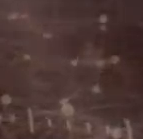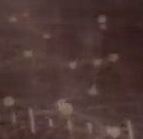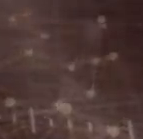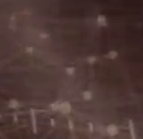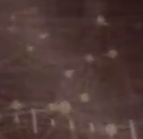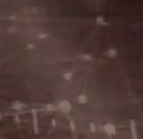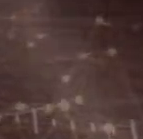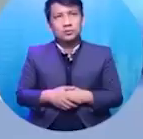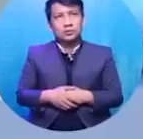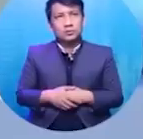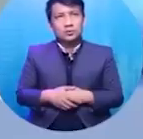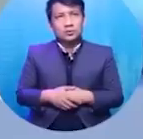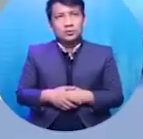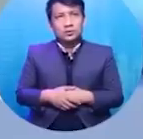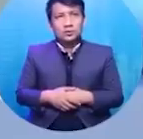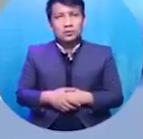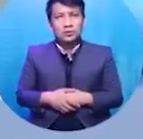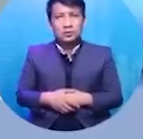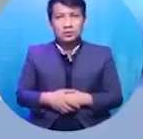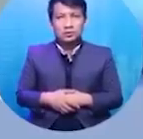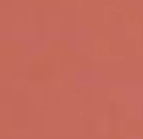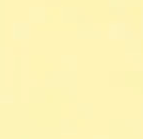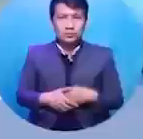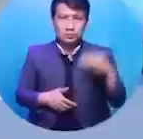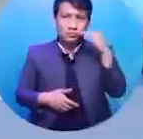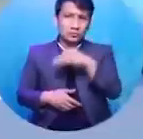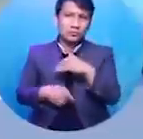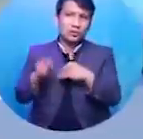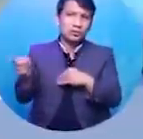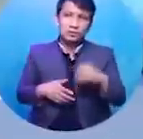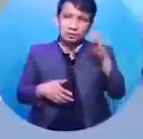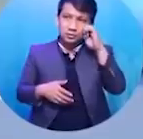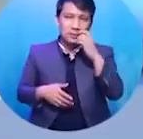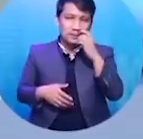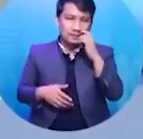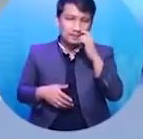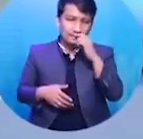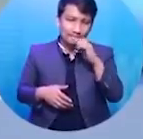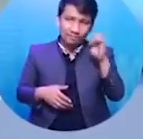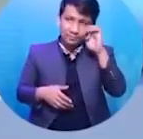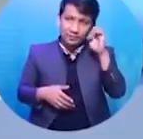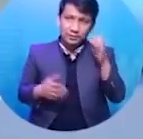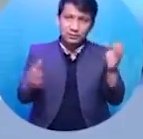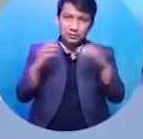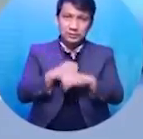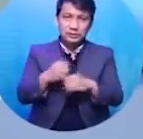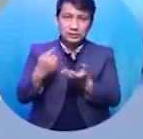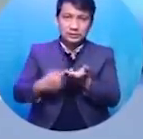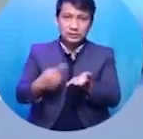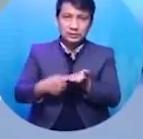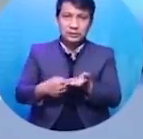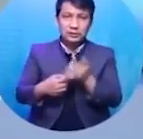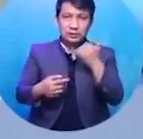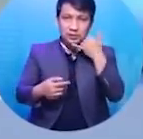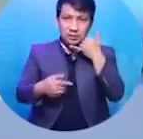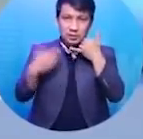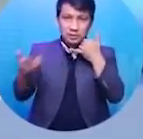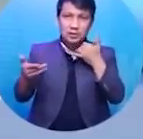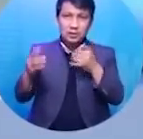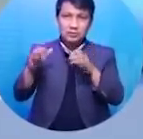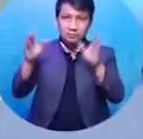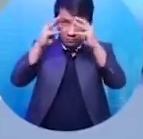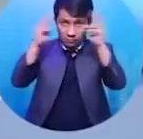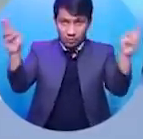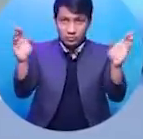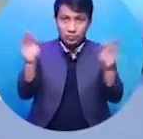magkamatayan na daw po kami. Wala. Napakasinumaling talaga ba? Elmer, po. Pagkatapos ito pag-uusap, tatawagan namin yung mayor's office. Kami